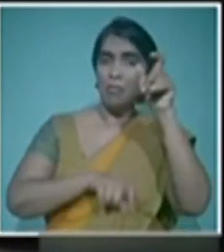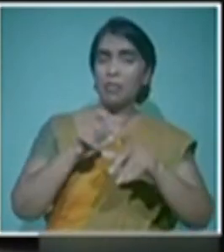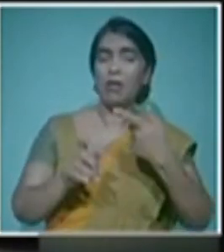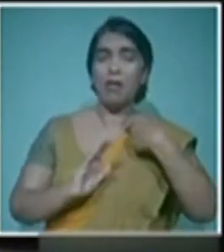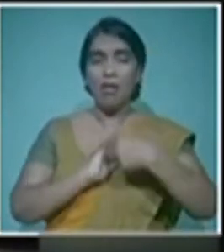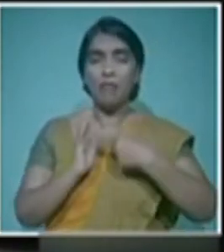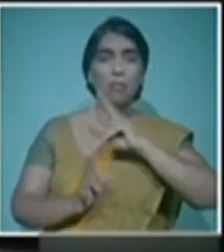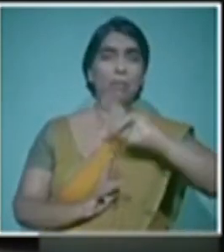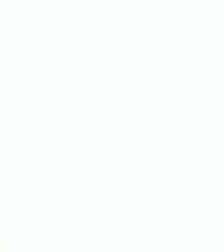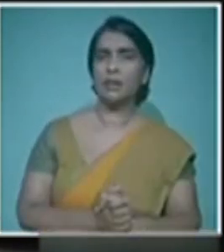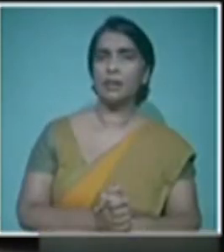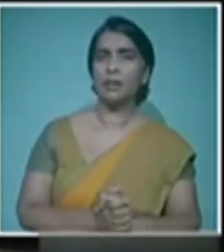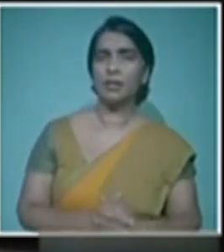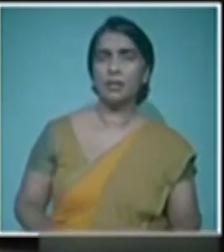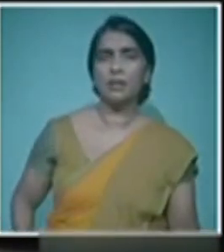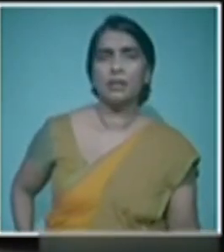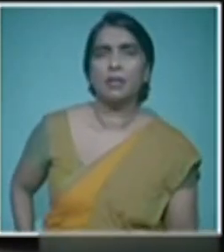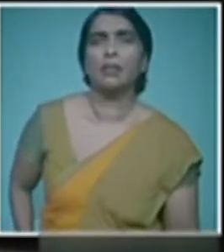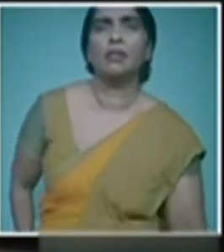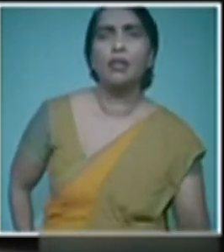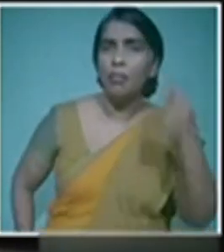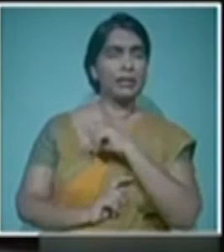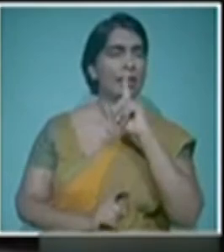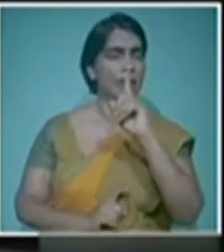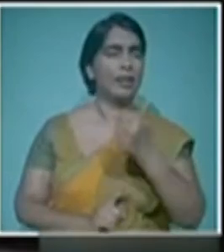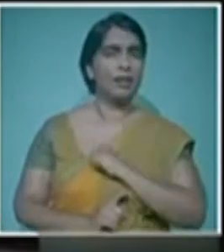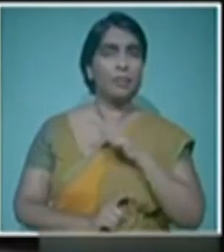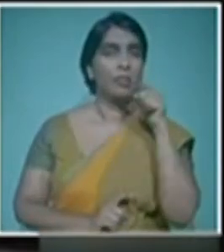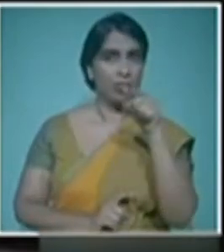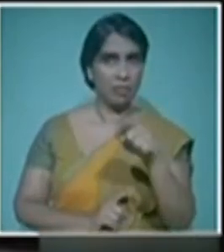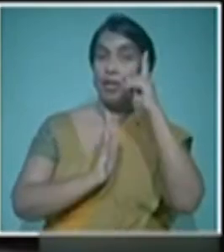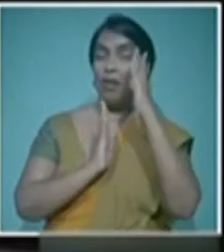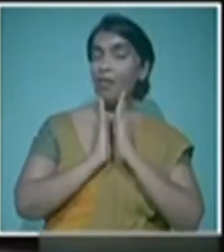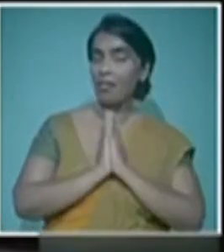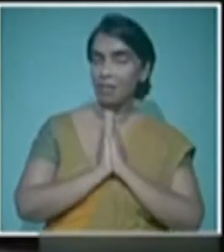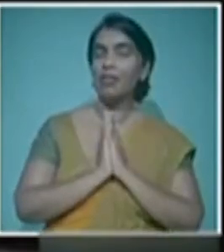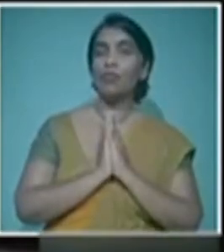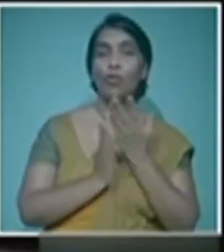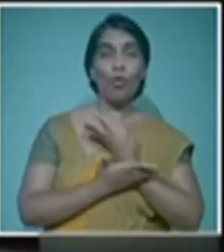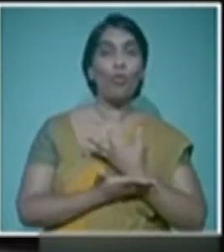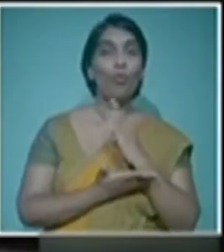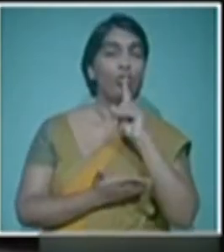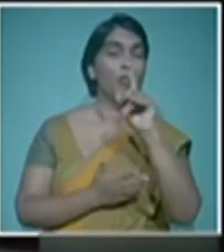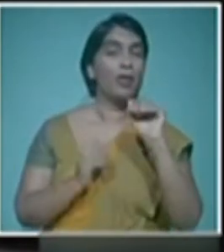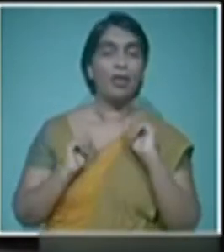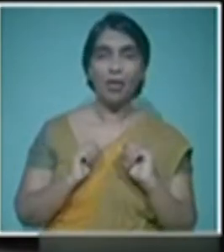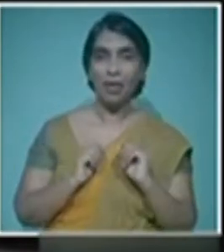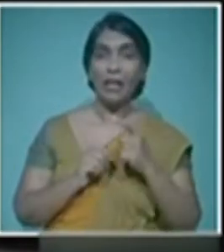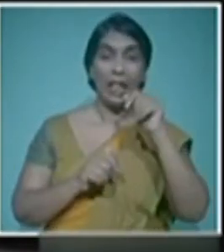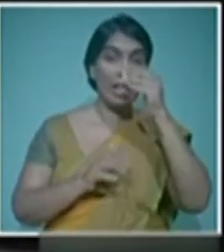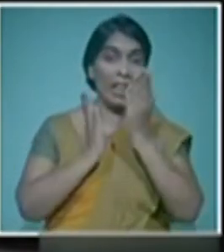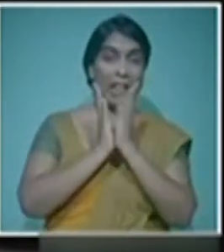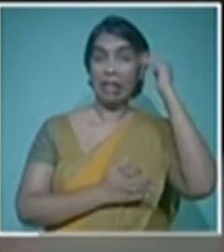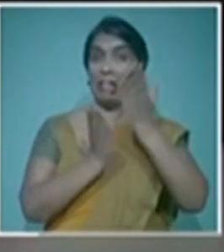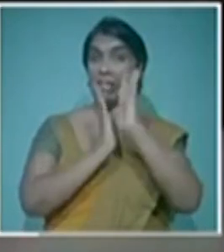පුරවැසිභාවයේ දීප්ත පුරවැසියෝ කියන අය. ඒගොල්ල ගැන කතාවක් නැත්තේ ඇයි එහෙනම්? ඔබතුමාලා බෞද්ධද? බුදුහාමුදුරුවෝ කියන්නේ කවුද? ඉන්දියාවේ